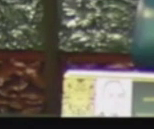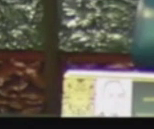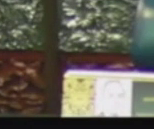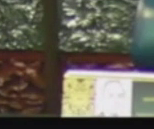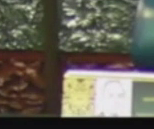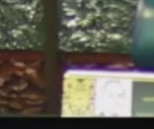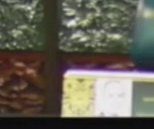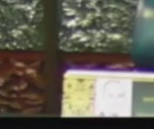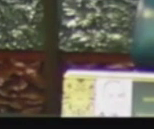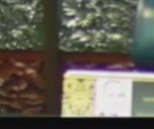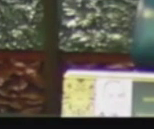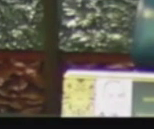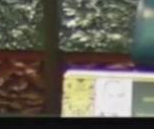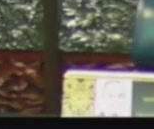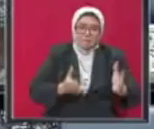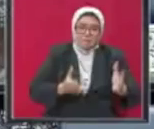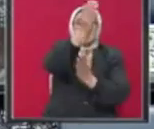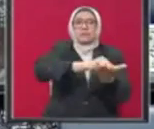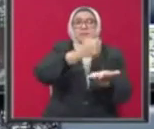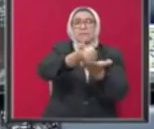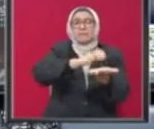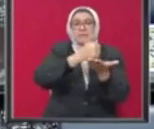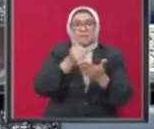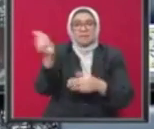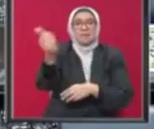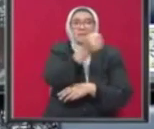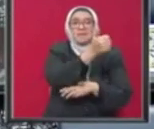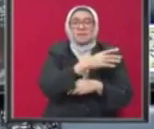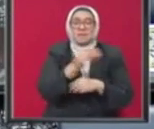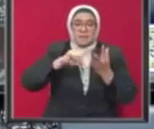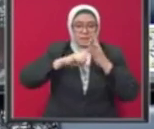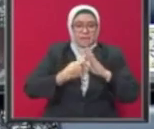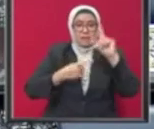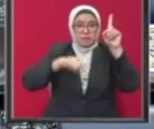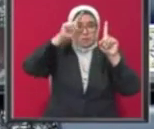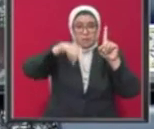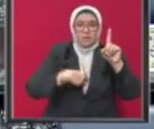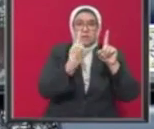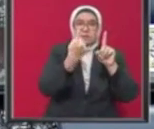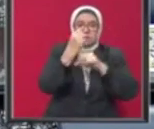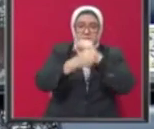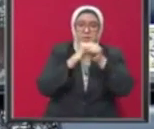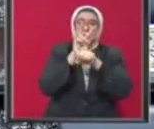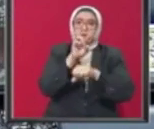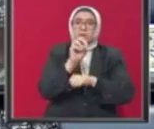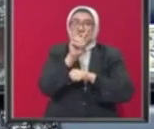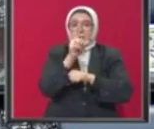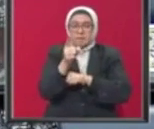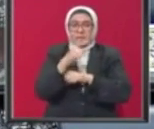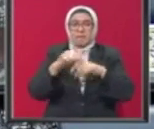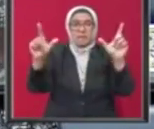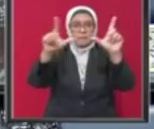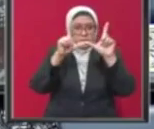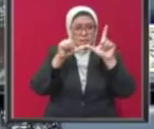getah direct ke akaun mereka. Dan bermula pada 1 Januari 2021, para pelesen getah ini